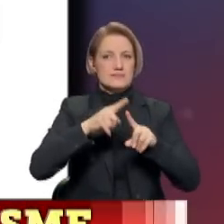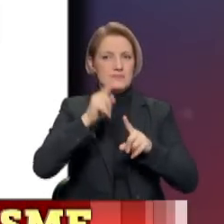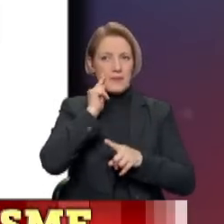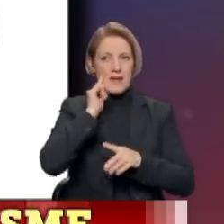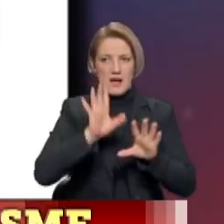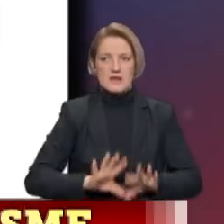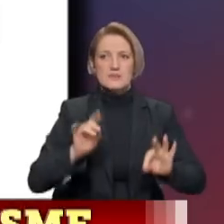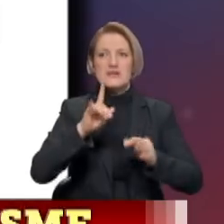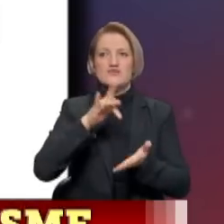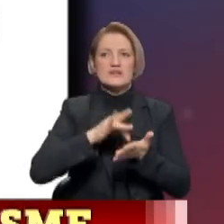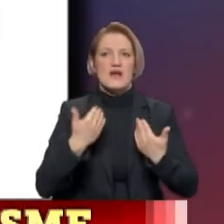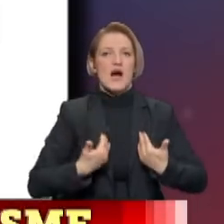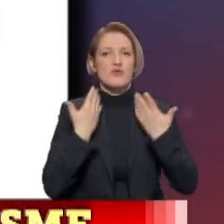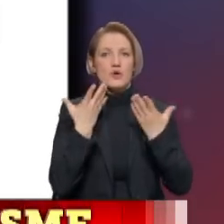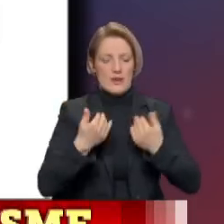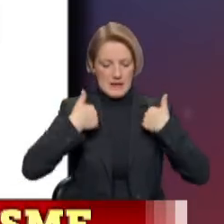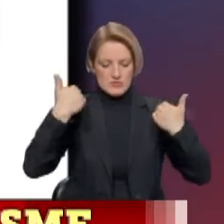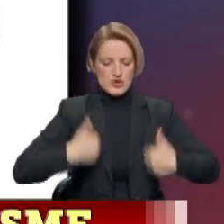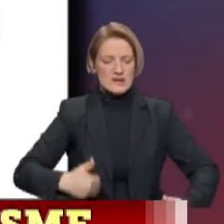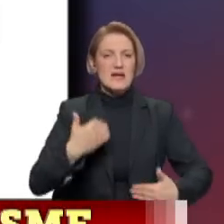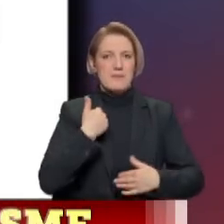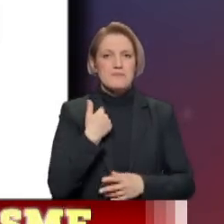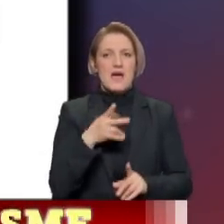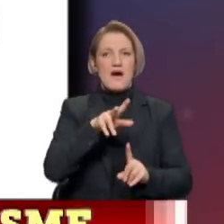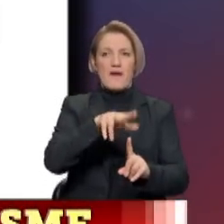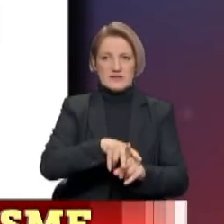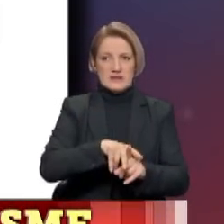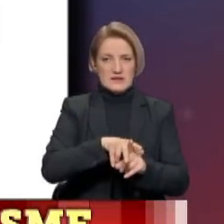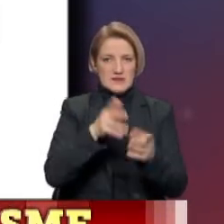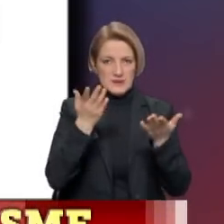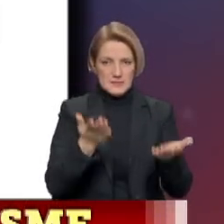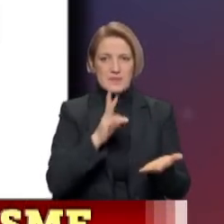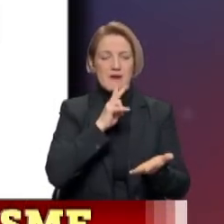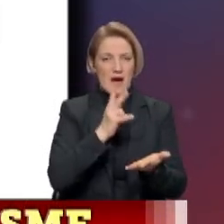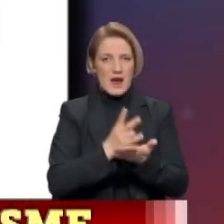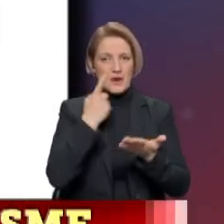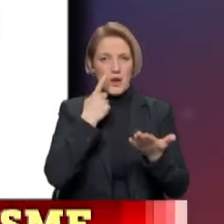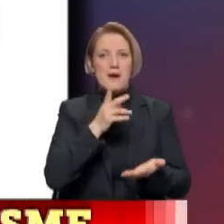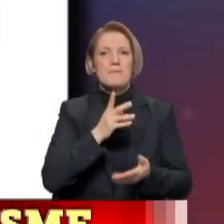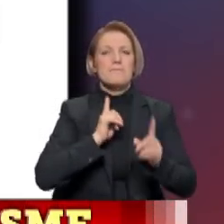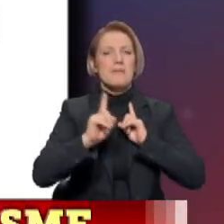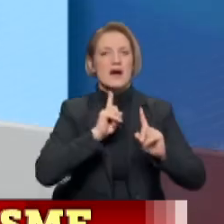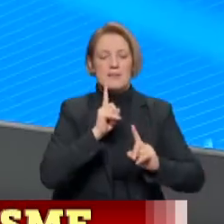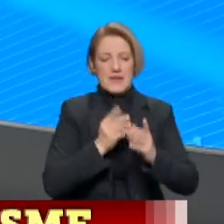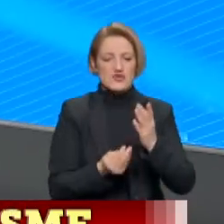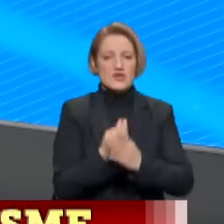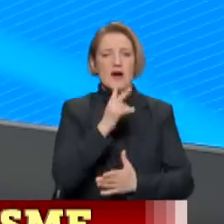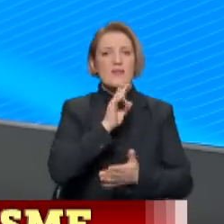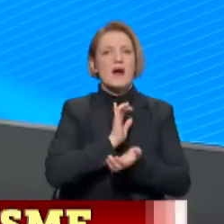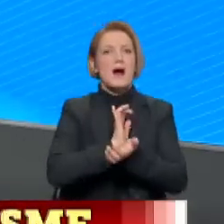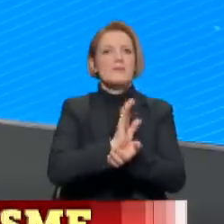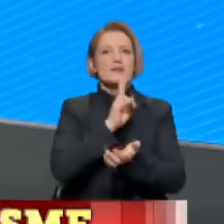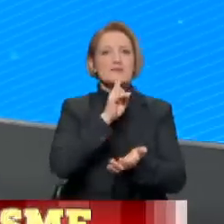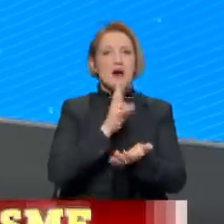ceza avukatı olarak şahsen benim de katıldığım mütalaya rağmen mahkemeden çıkan mahkumiyet kararı,